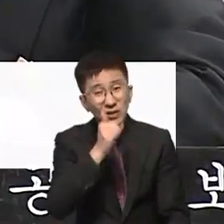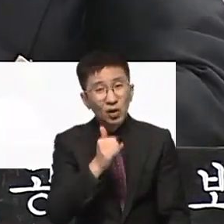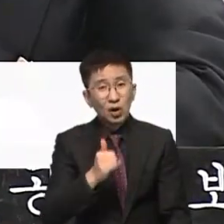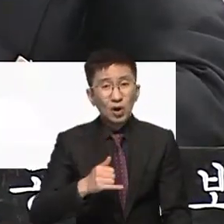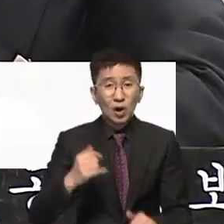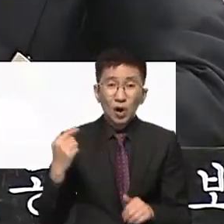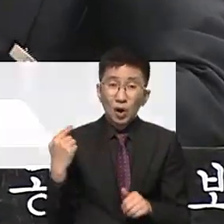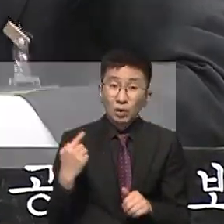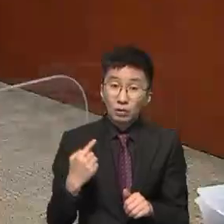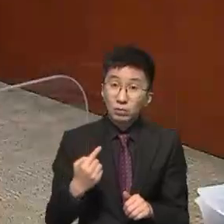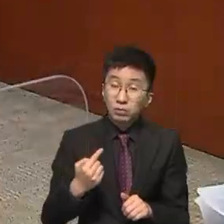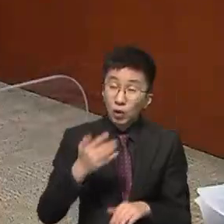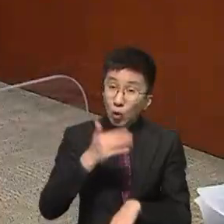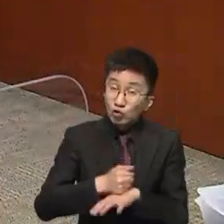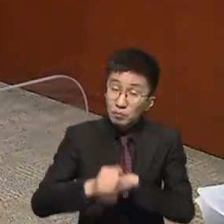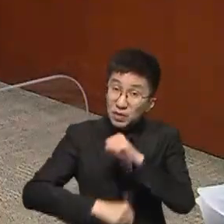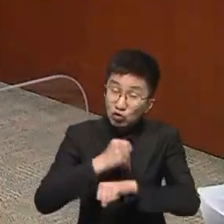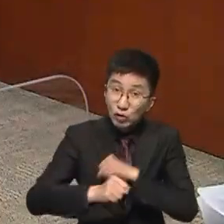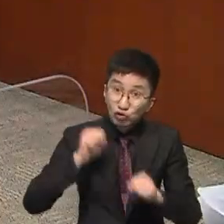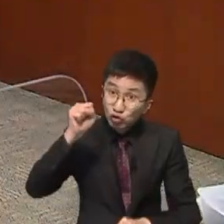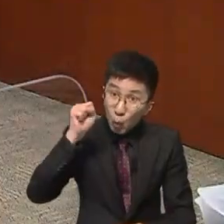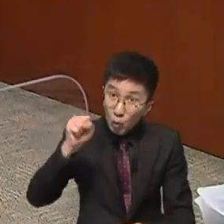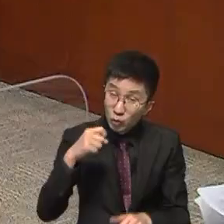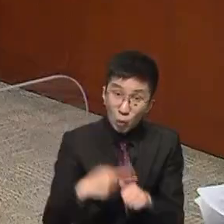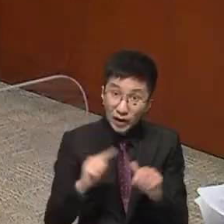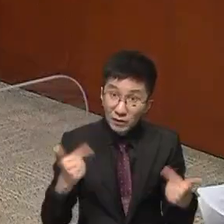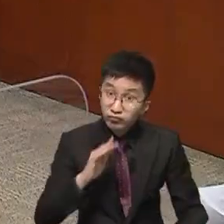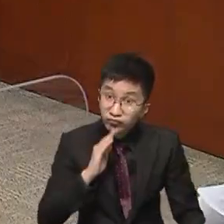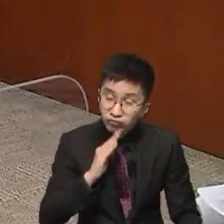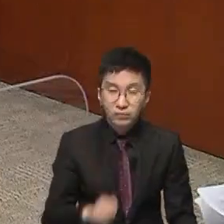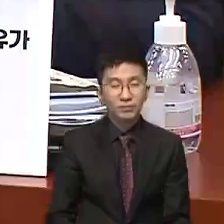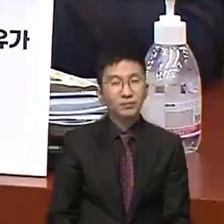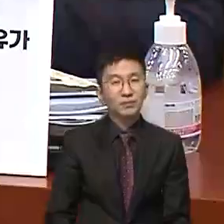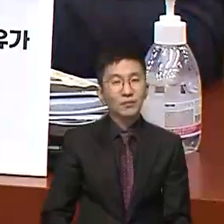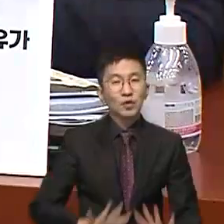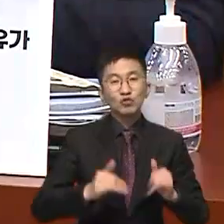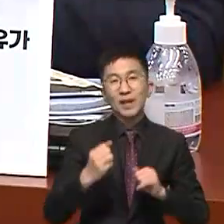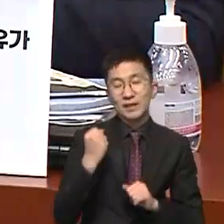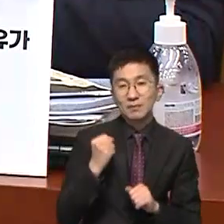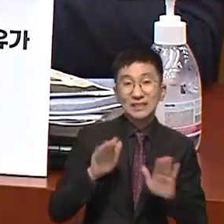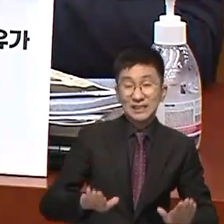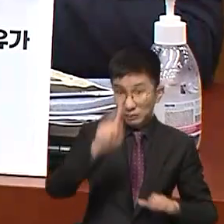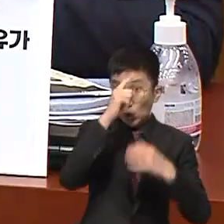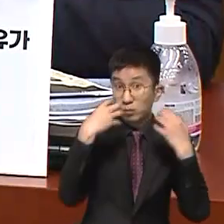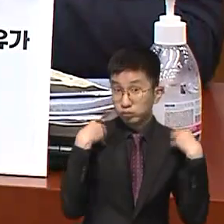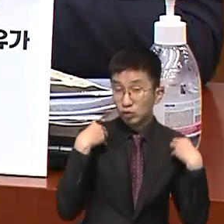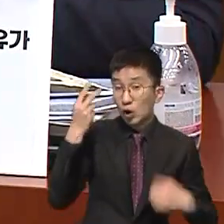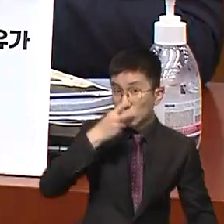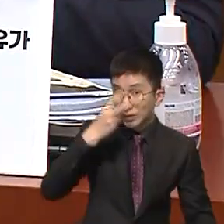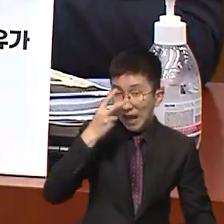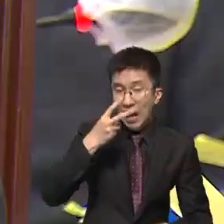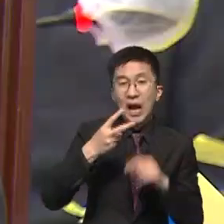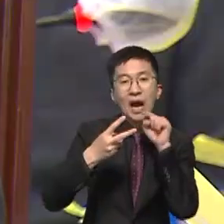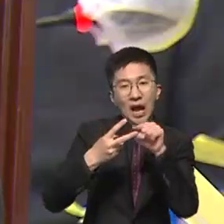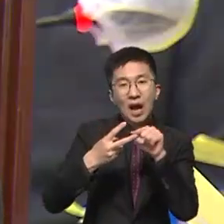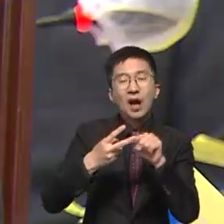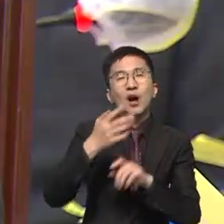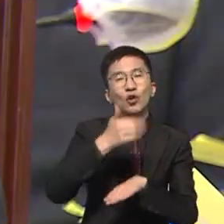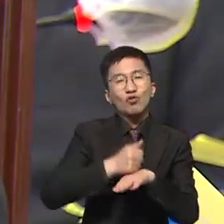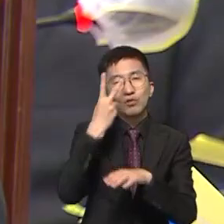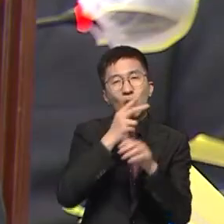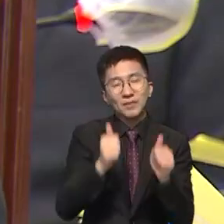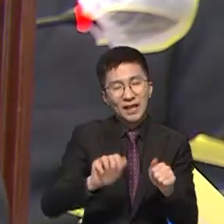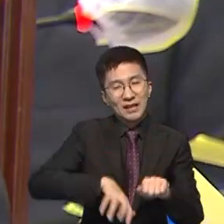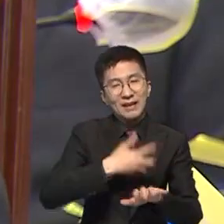폄훼하지 않지 않습니까? 국민의힘은 현 정부 의혹에 대한 검찰의 철저한 수사가 검찰 개혁이라며 한